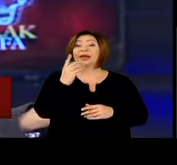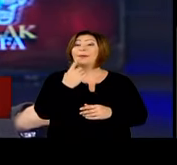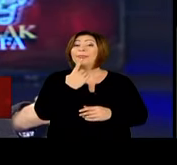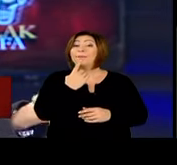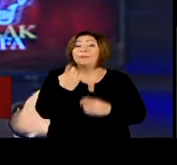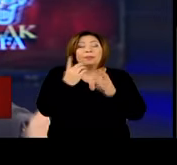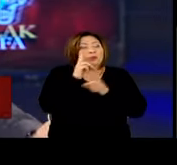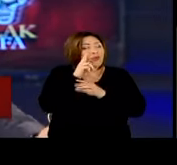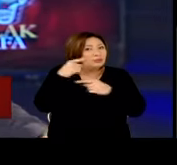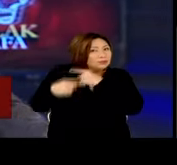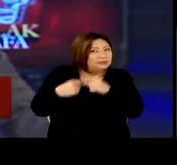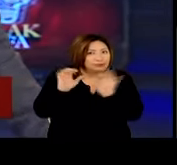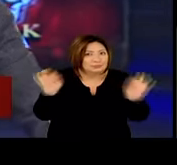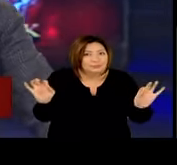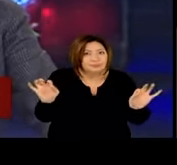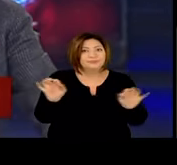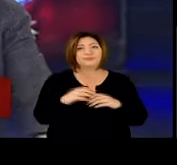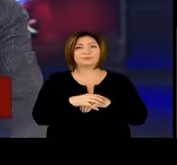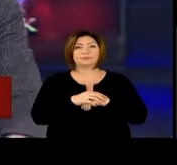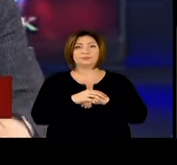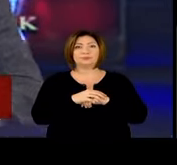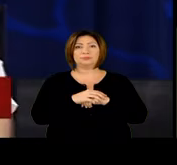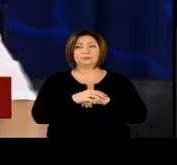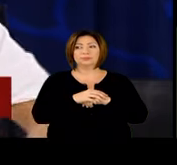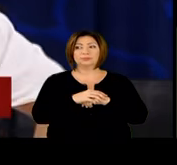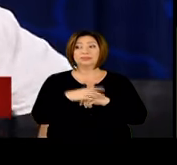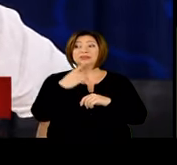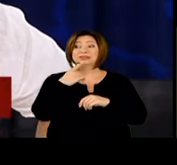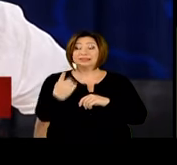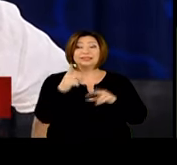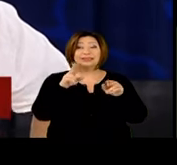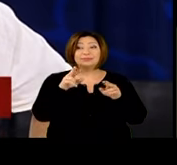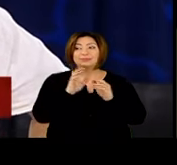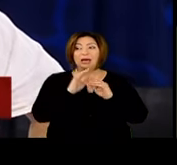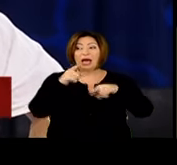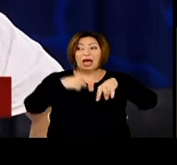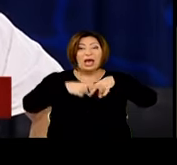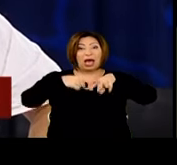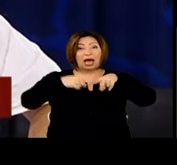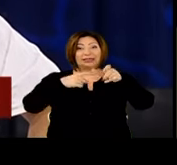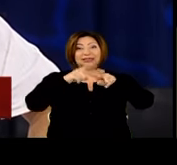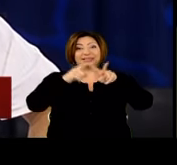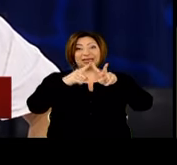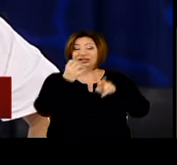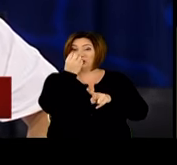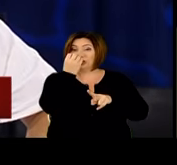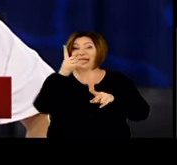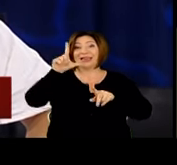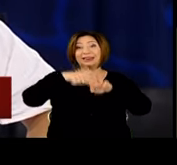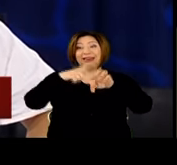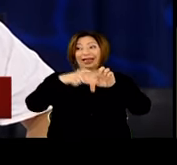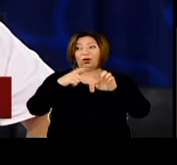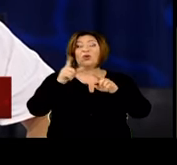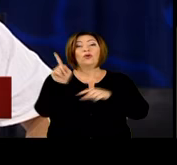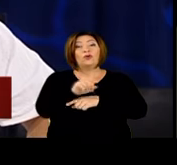nesilleriz herhalde. Ne diyorsunuz? Buyurun. Şimdi dediğin gibi tavuk... Sayın Hasan Çiçekler konuşuyor. Evet, Urfalı Hacı Usta. Şu